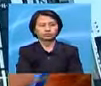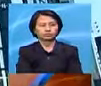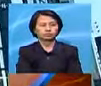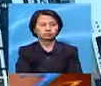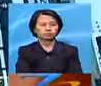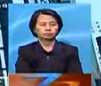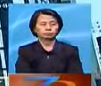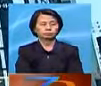bilion